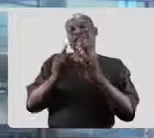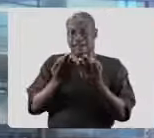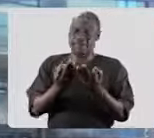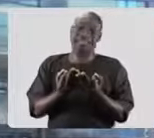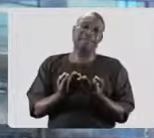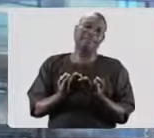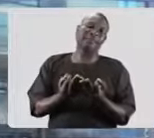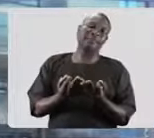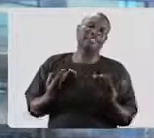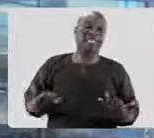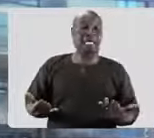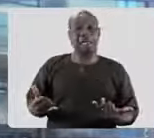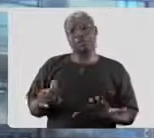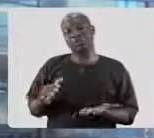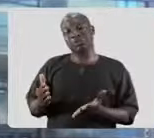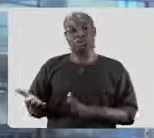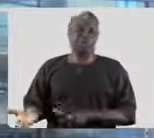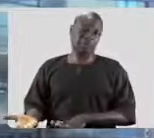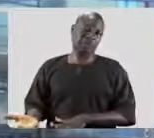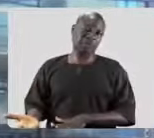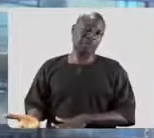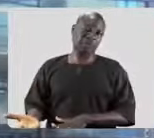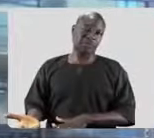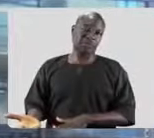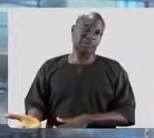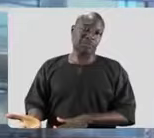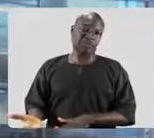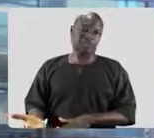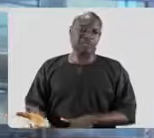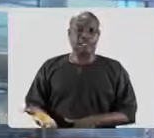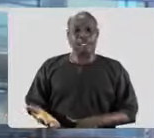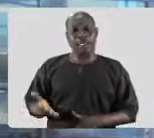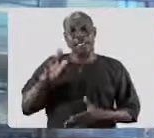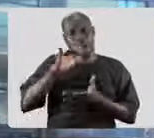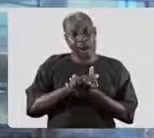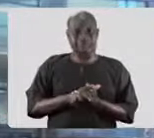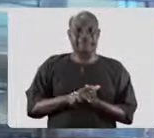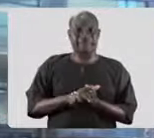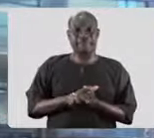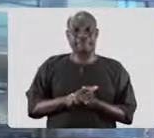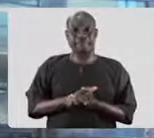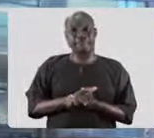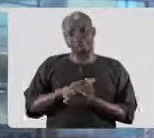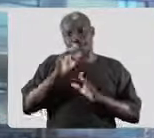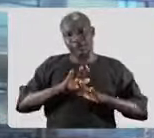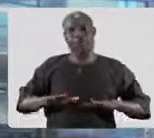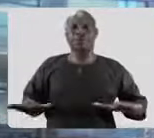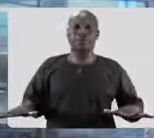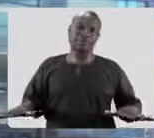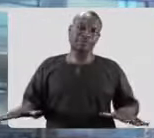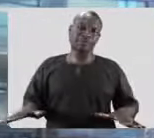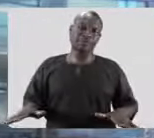sabre onka ati asefo ehu biyewi. Ne huka fo, mechina ne yire, edi ne mkwala,